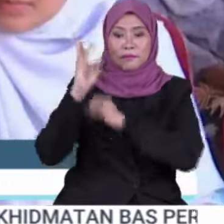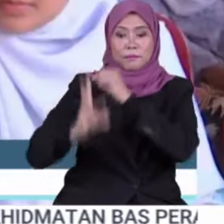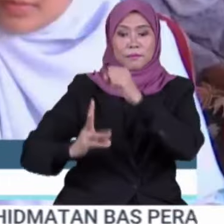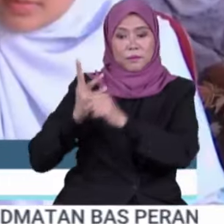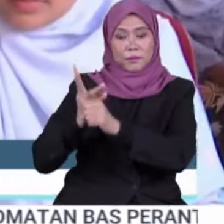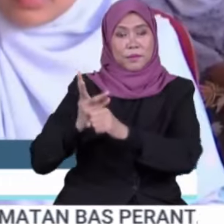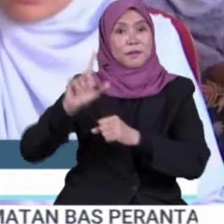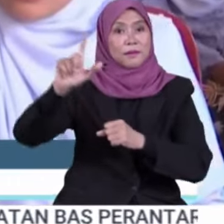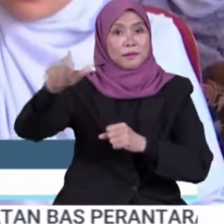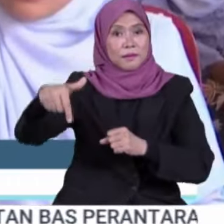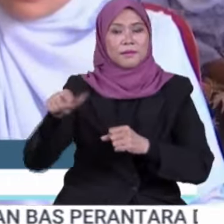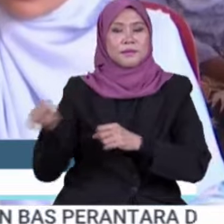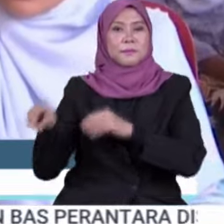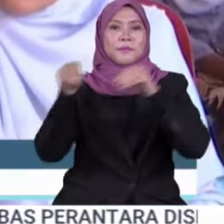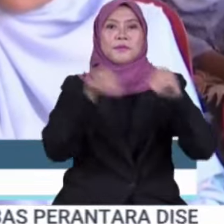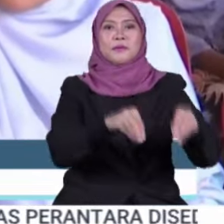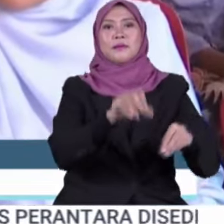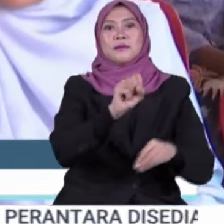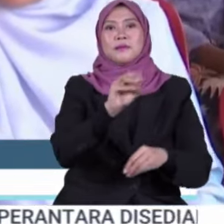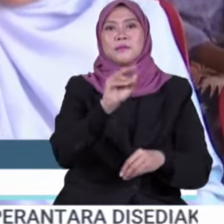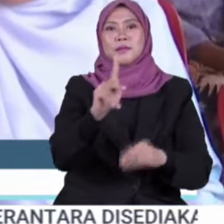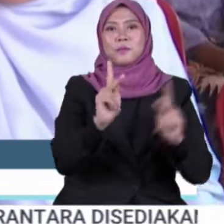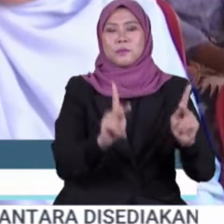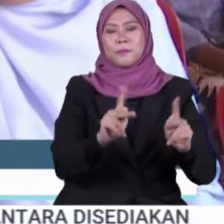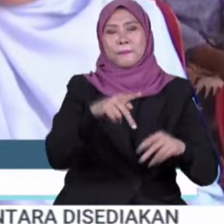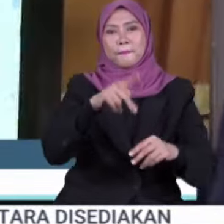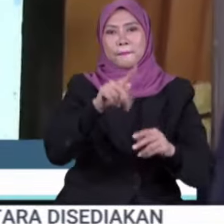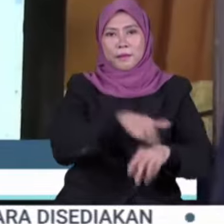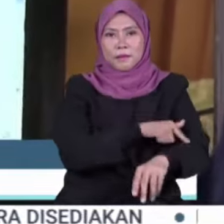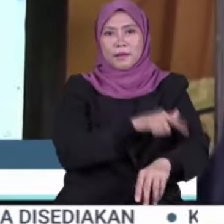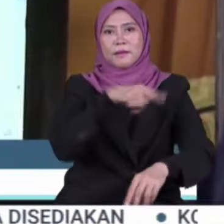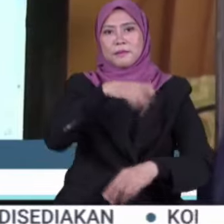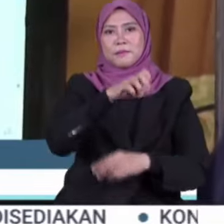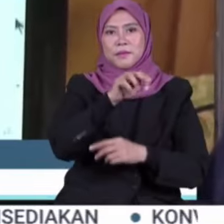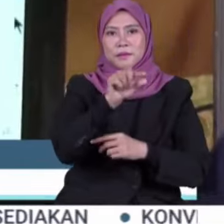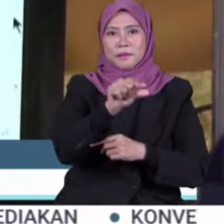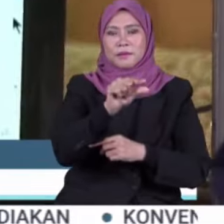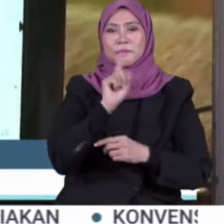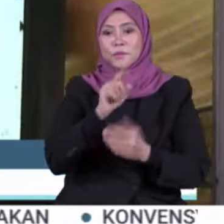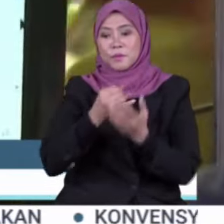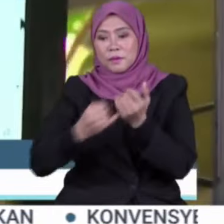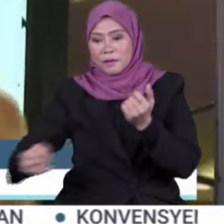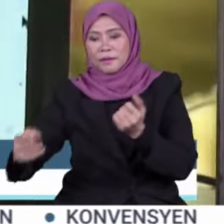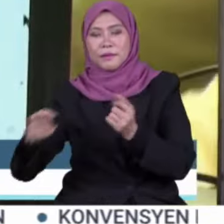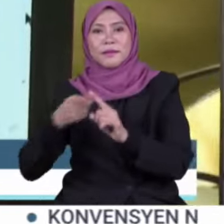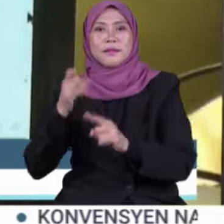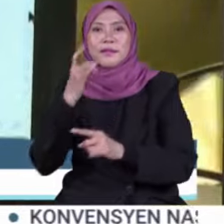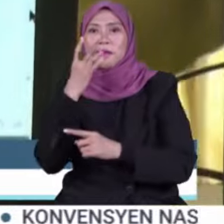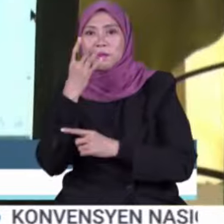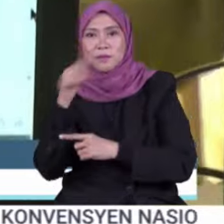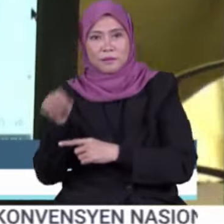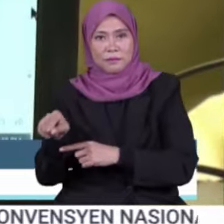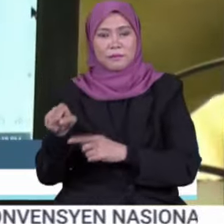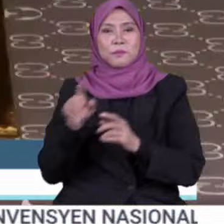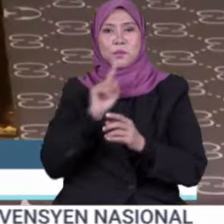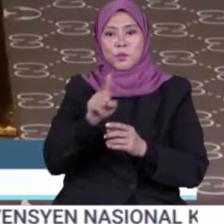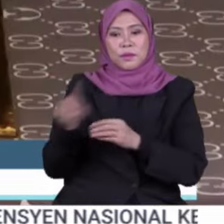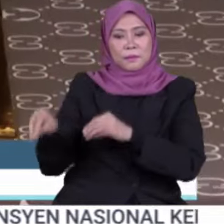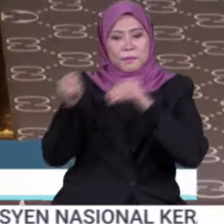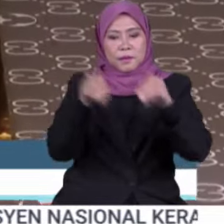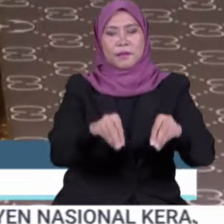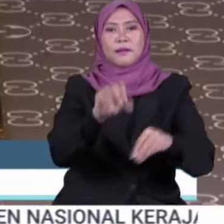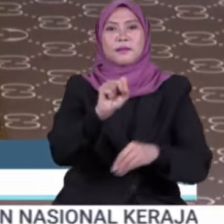kemudian, beliau berpindah ke SMK Kubur Panjang, Pendang. Anak kelahiran kampung Langgar Alustar ini kemudiannya berpindah